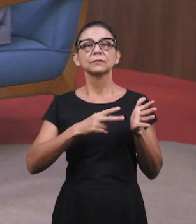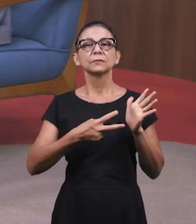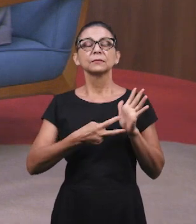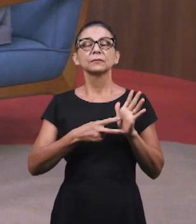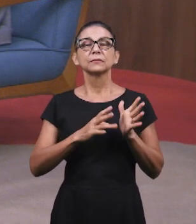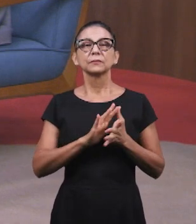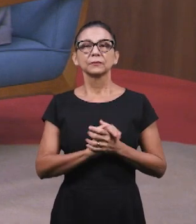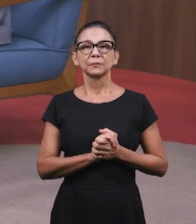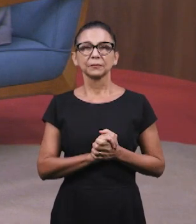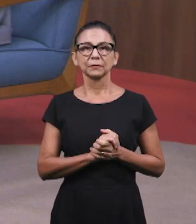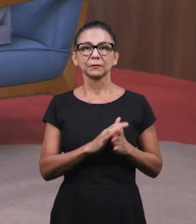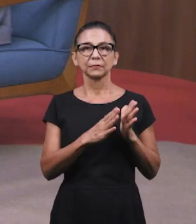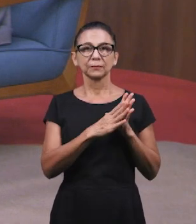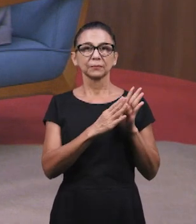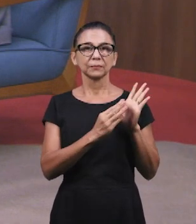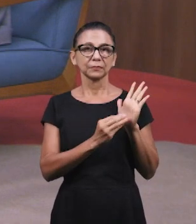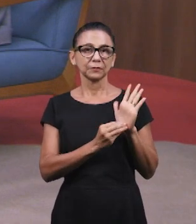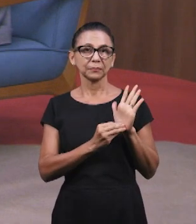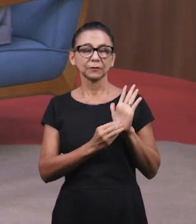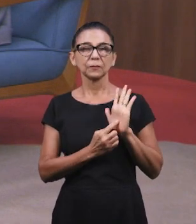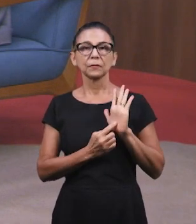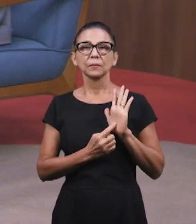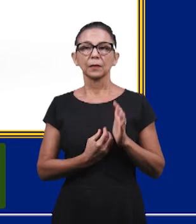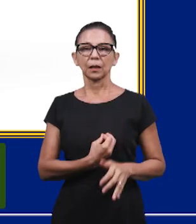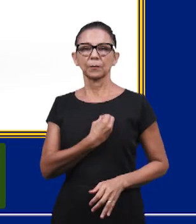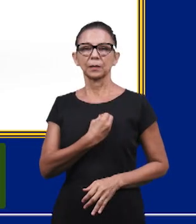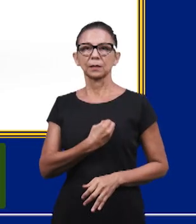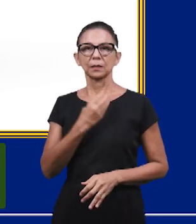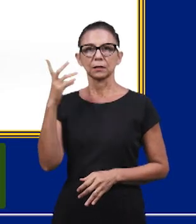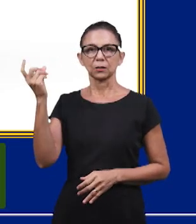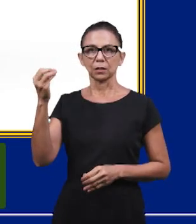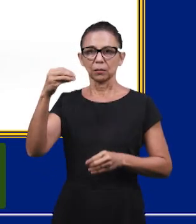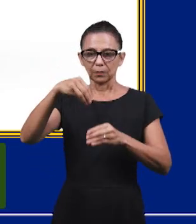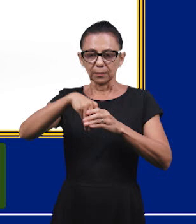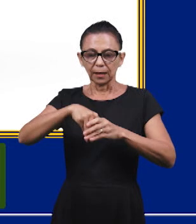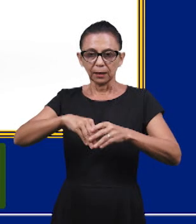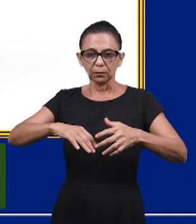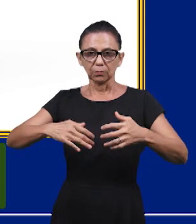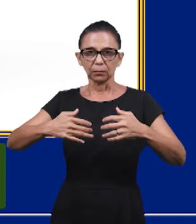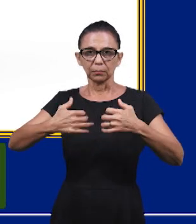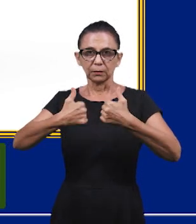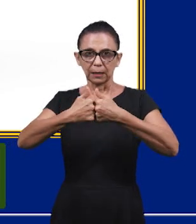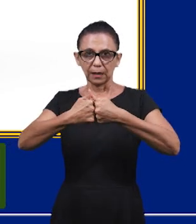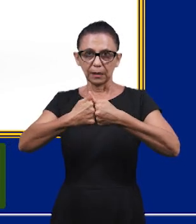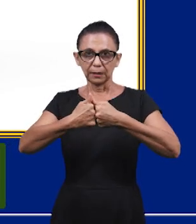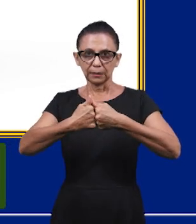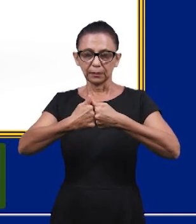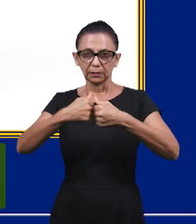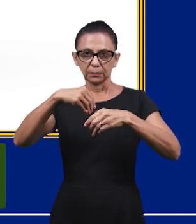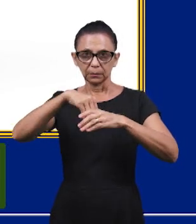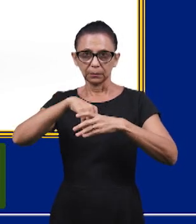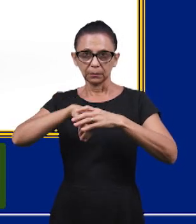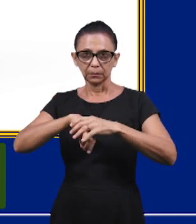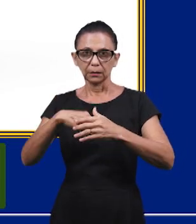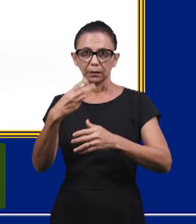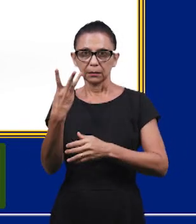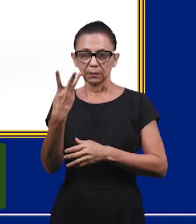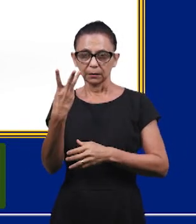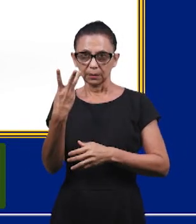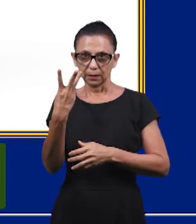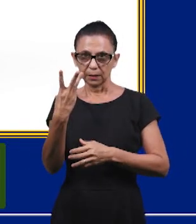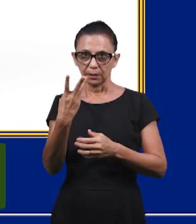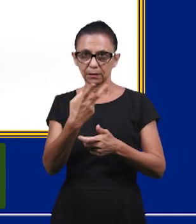trois éléments. La manne, qui a été l'aliment du peuple dans le désert, la verge